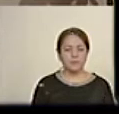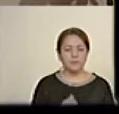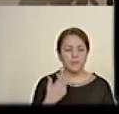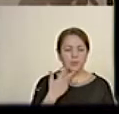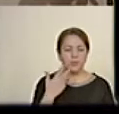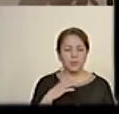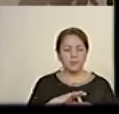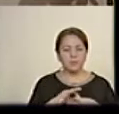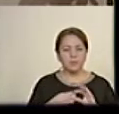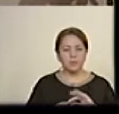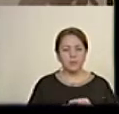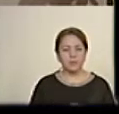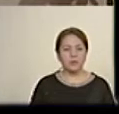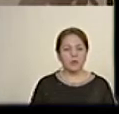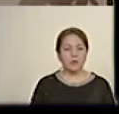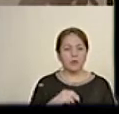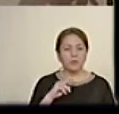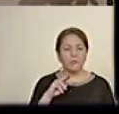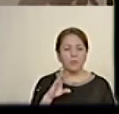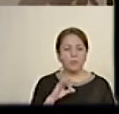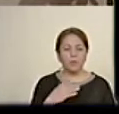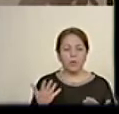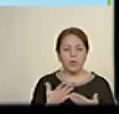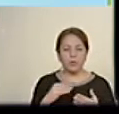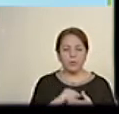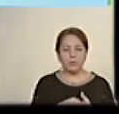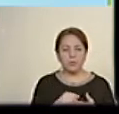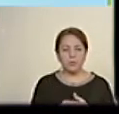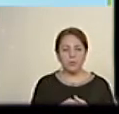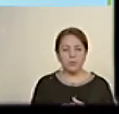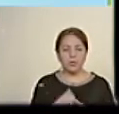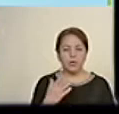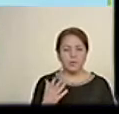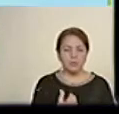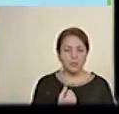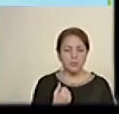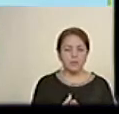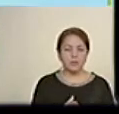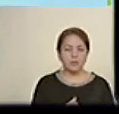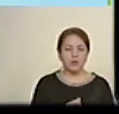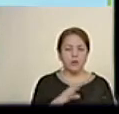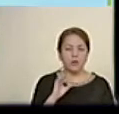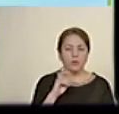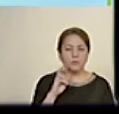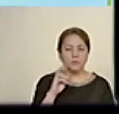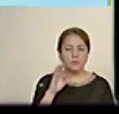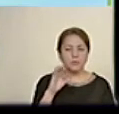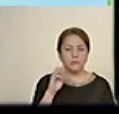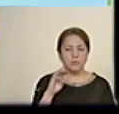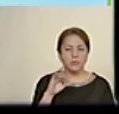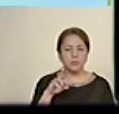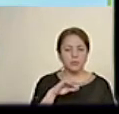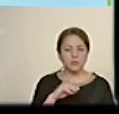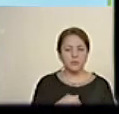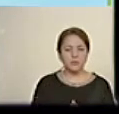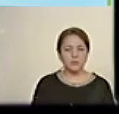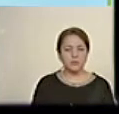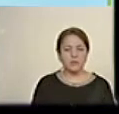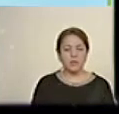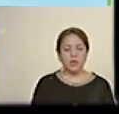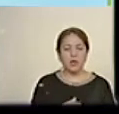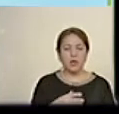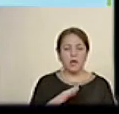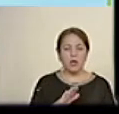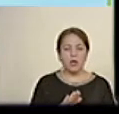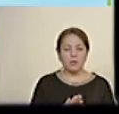Третье предложение. По какой причине определение, обстоятельства,